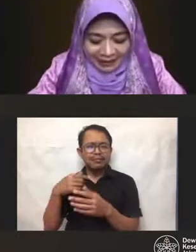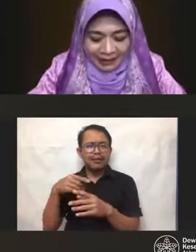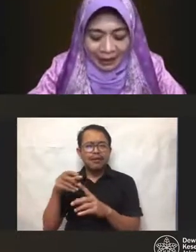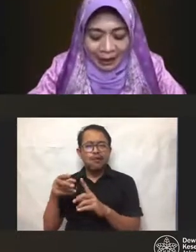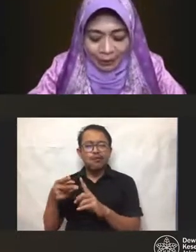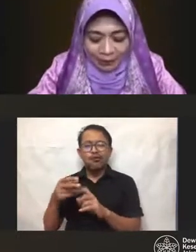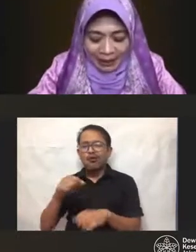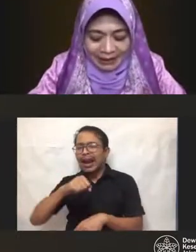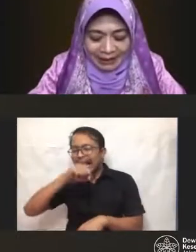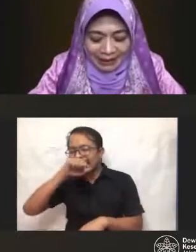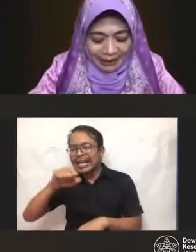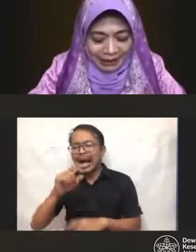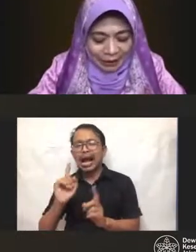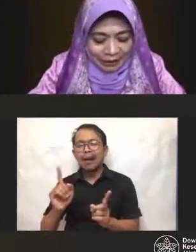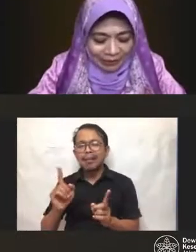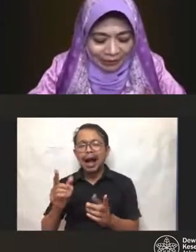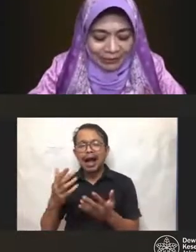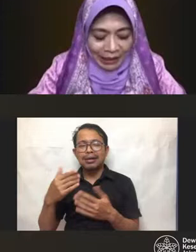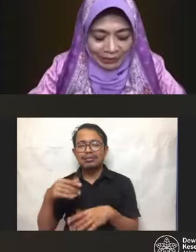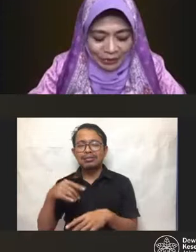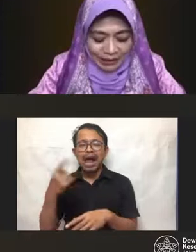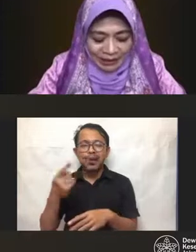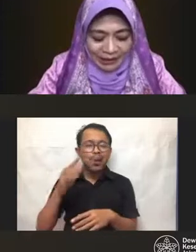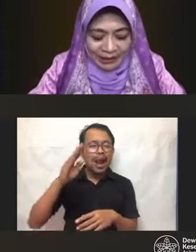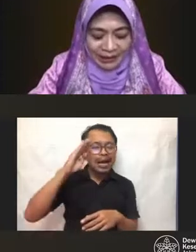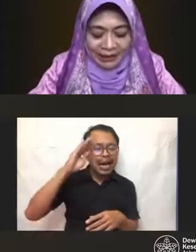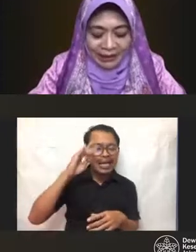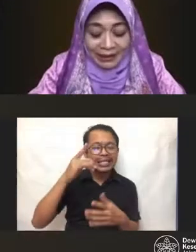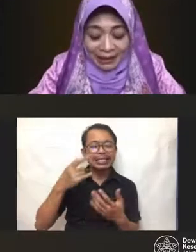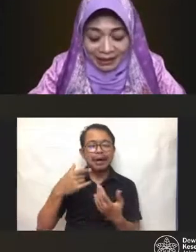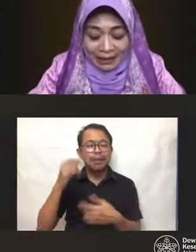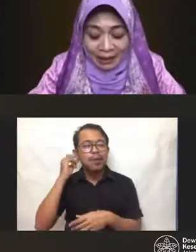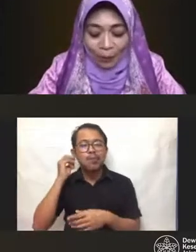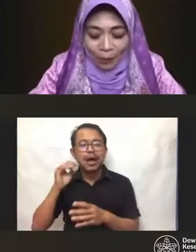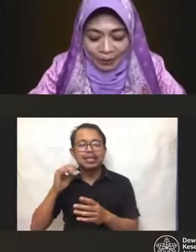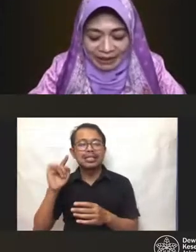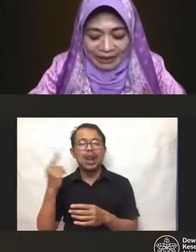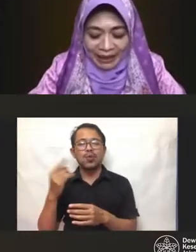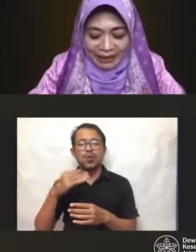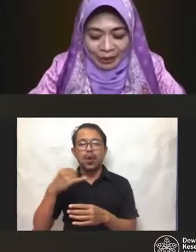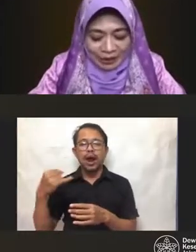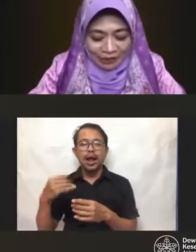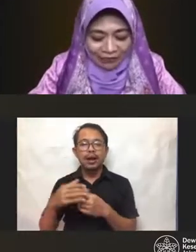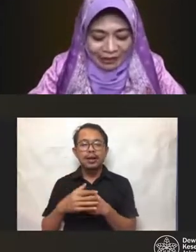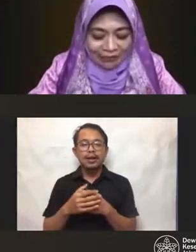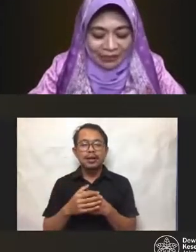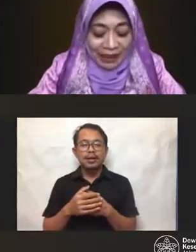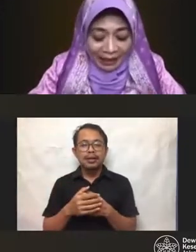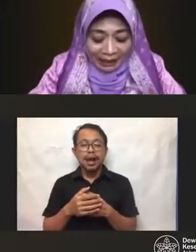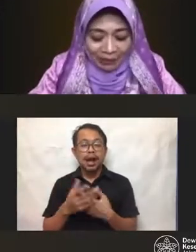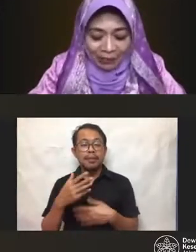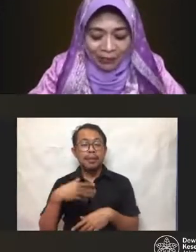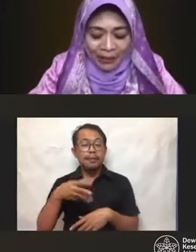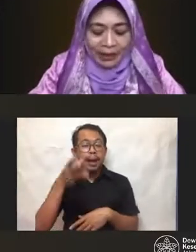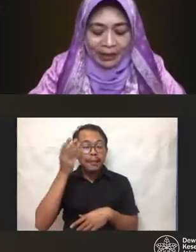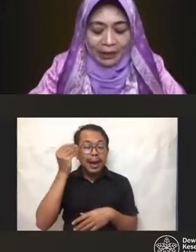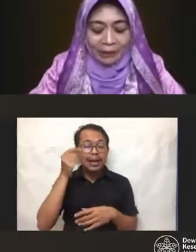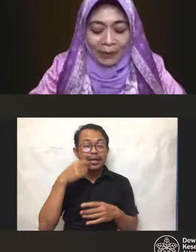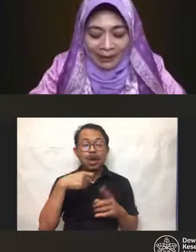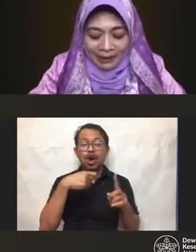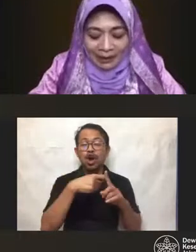laki-laki. Dominasi narasi konservatif dalam isu gender dan tingginya proporsi narasi konservatif di kalangan